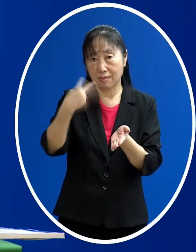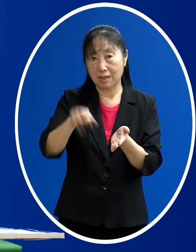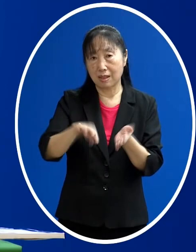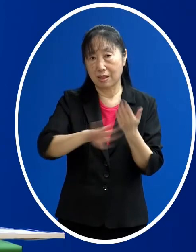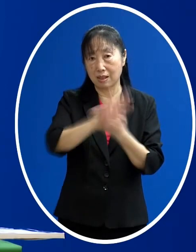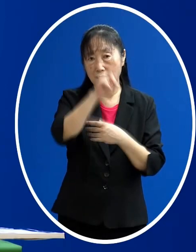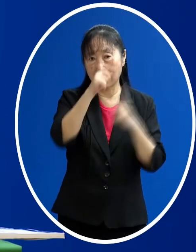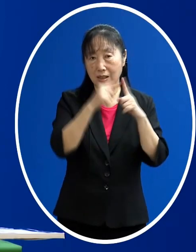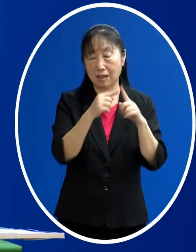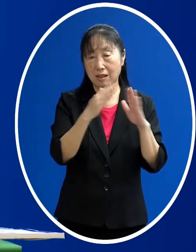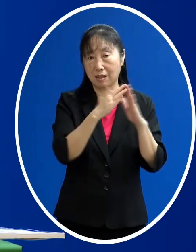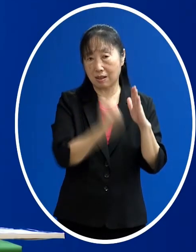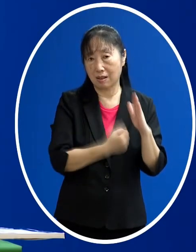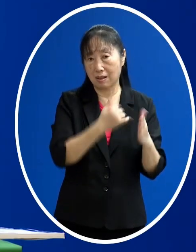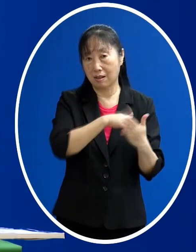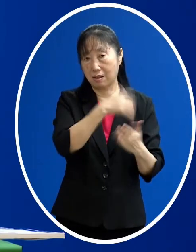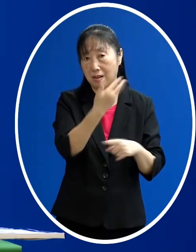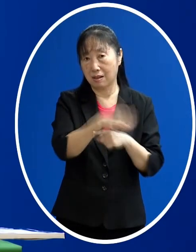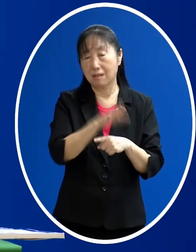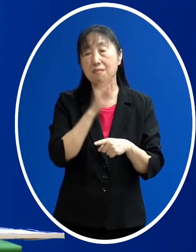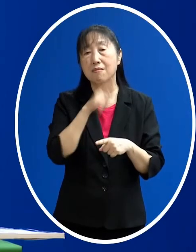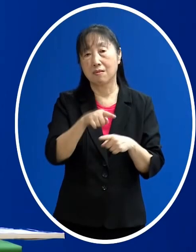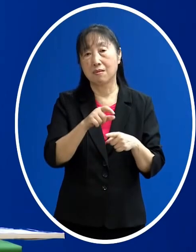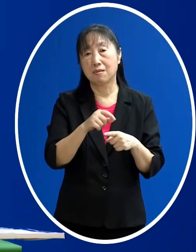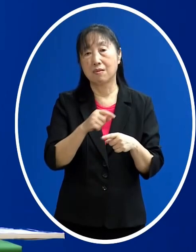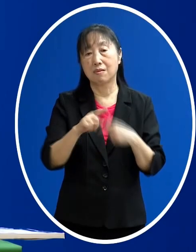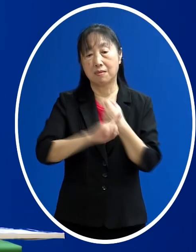亡经法医相验为新冠肺炎，所以目前